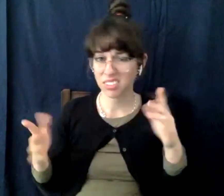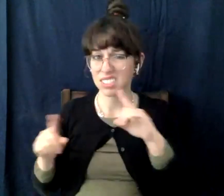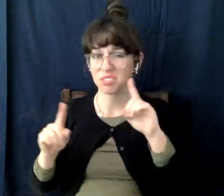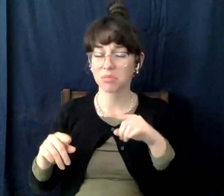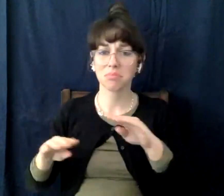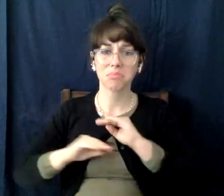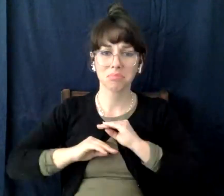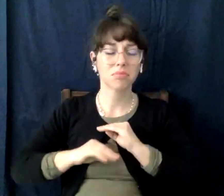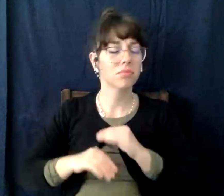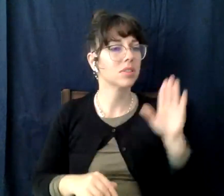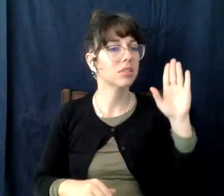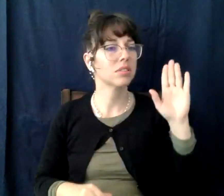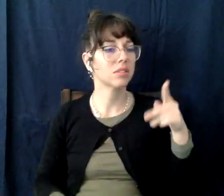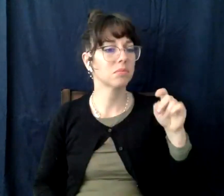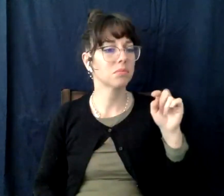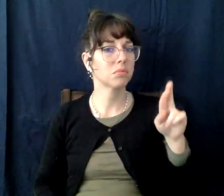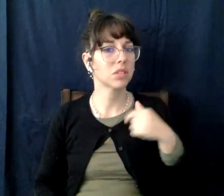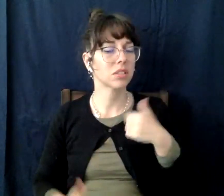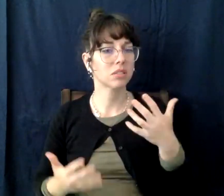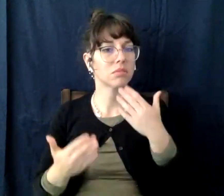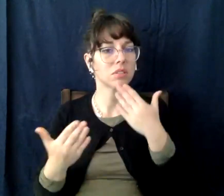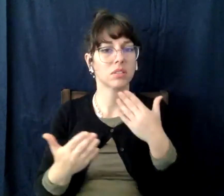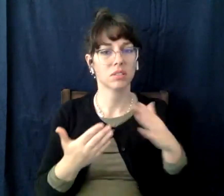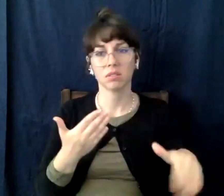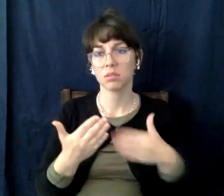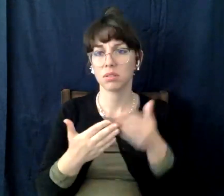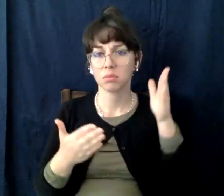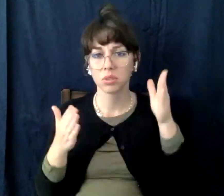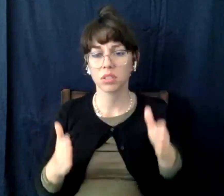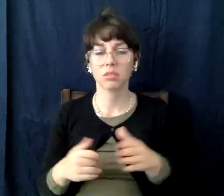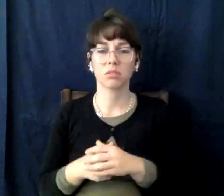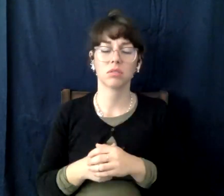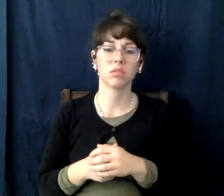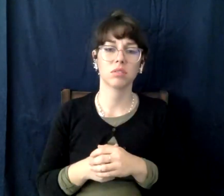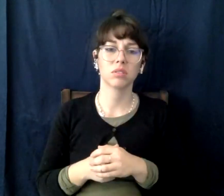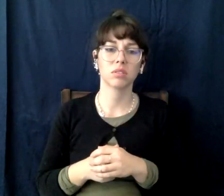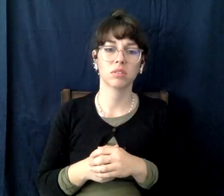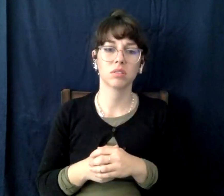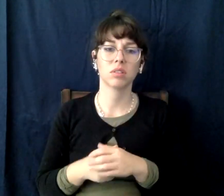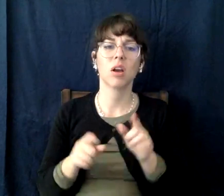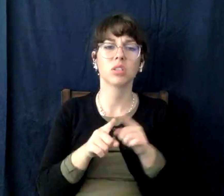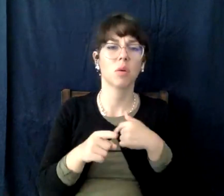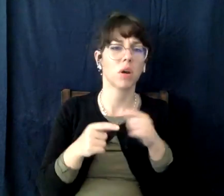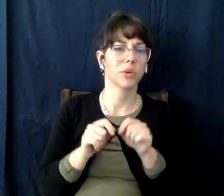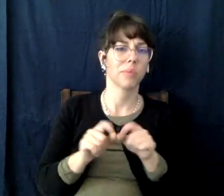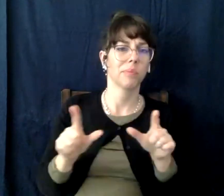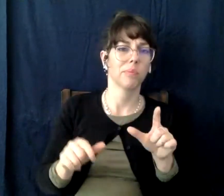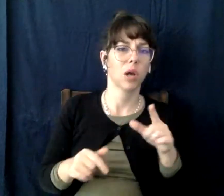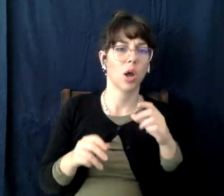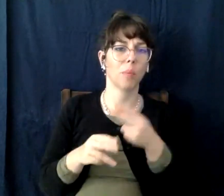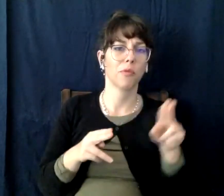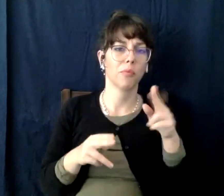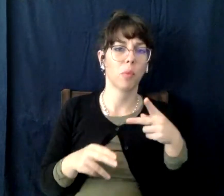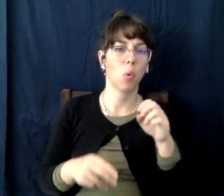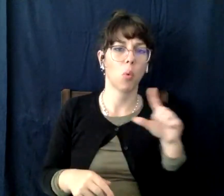Herman this is Peter I want to thank you and all the presenters. We're also going to launch a quick poll if folks can